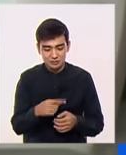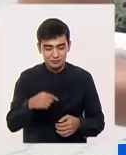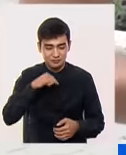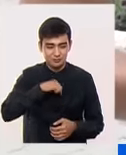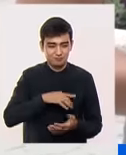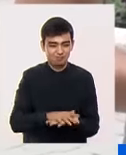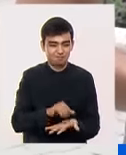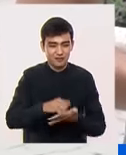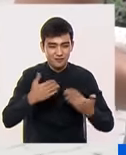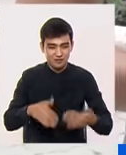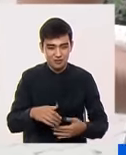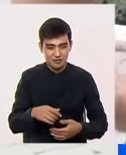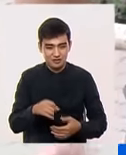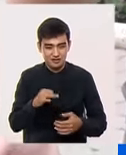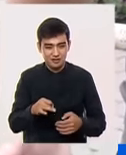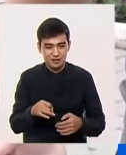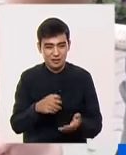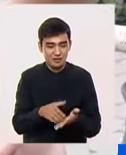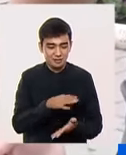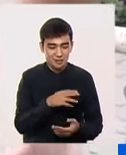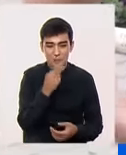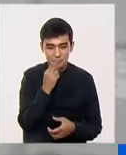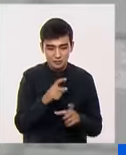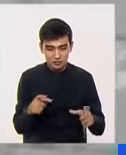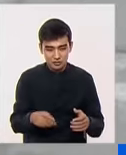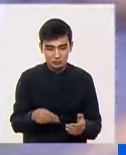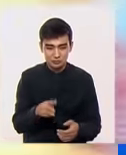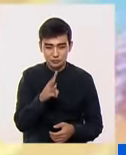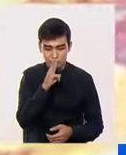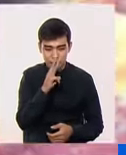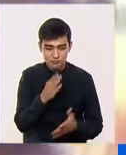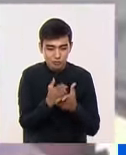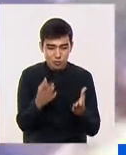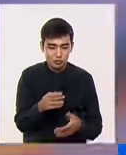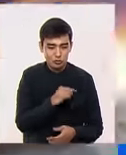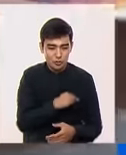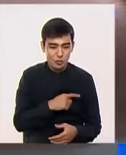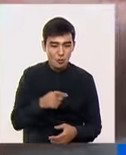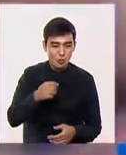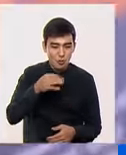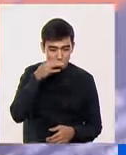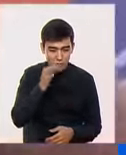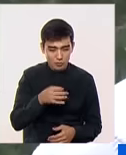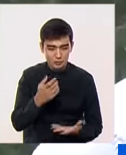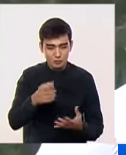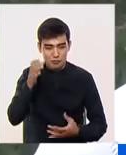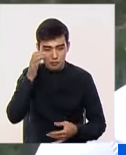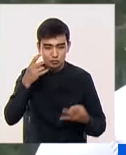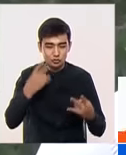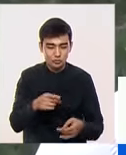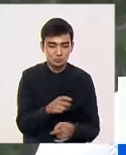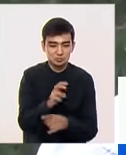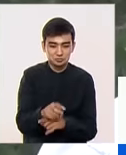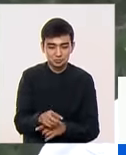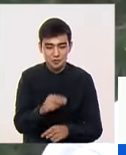изнутри полицейские говорят реклама зазывает подростков на высокооплачиваемую работу где ни опыта не знаний не нужно многие